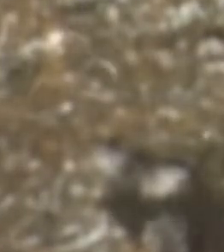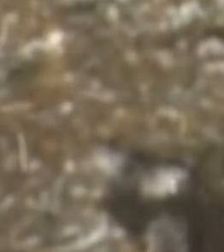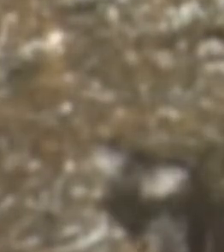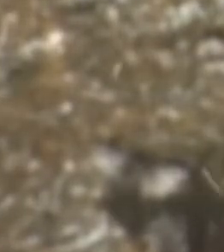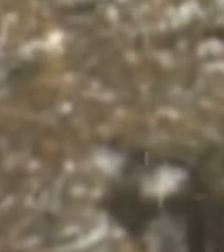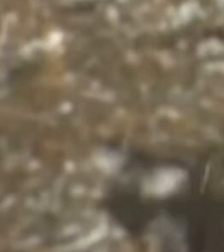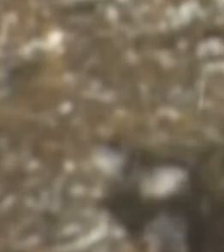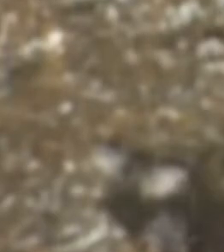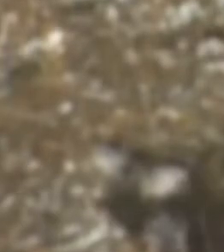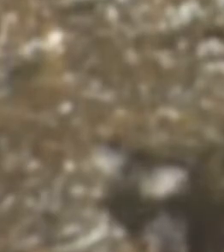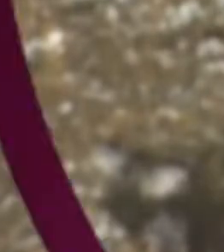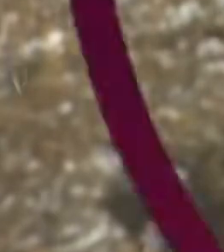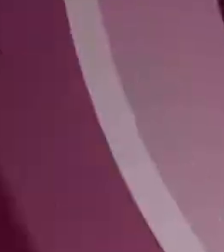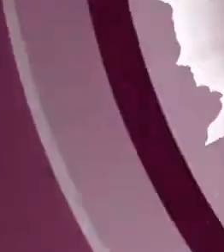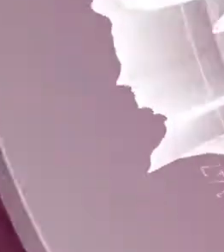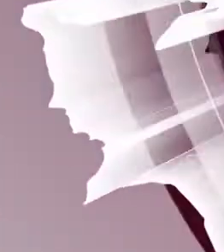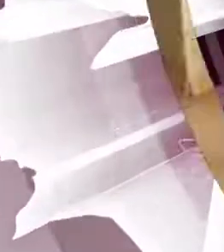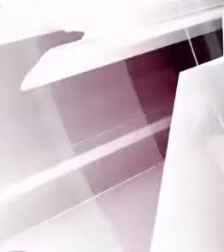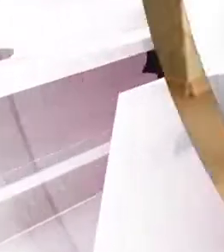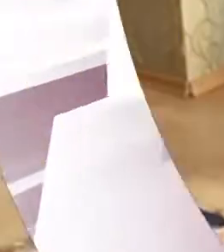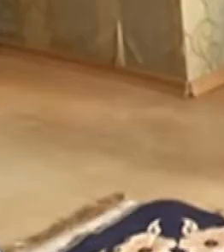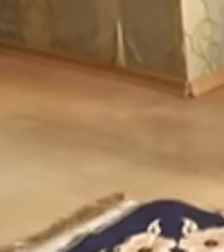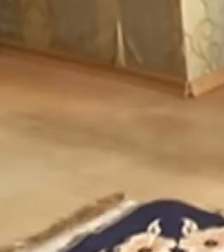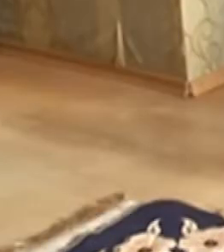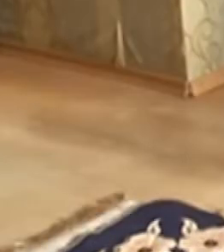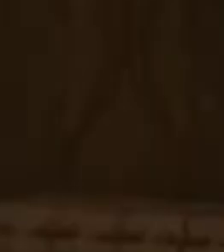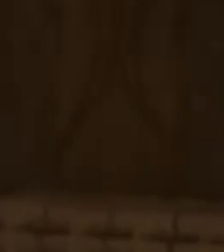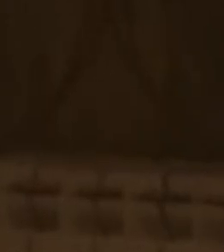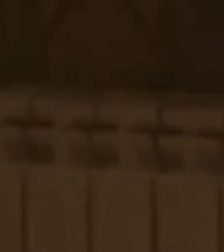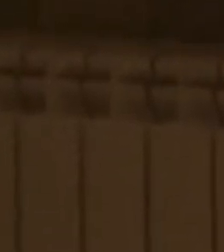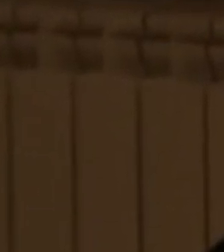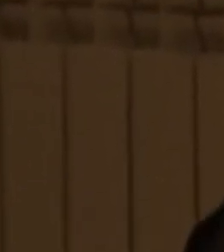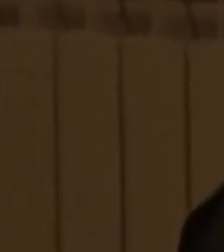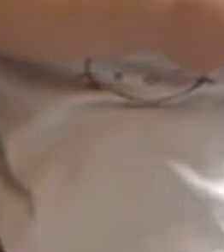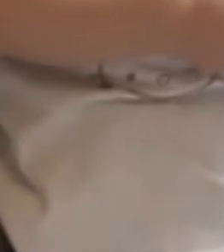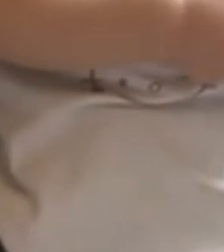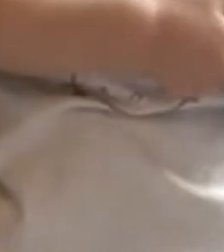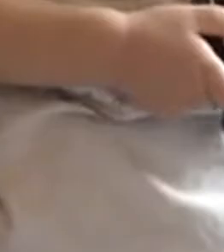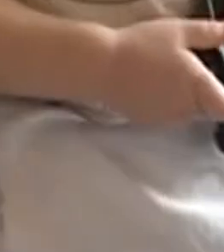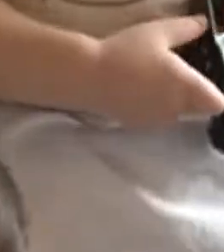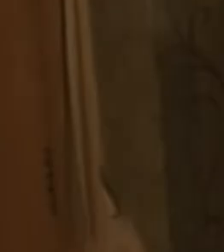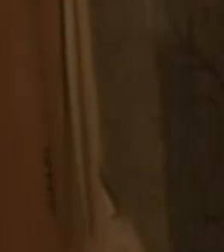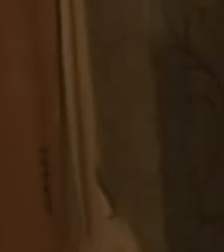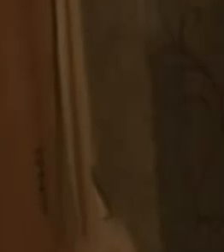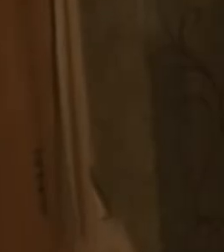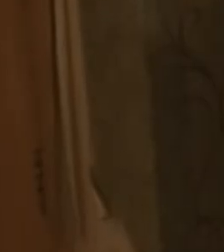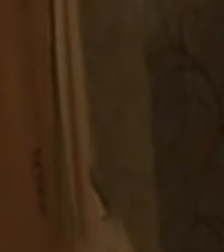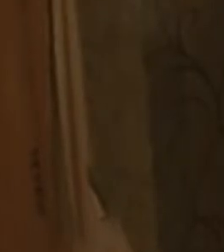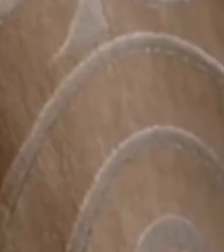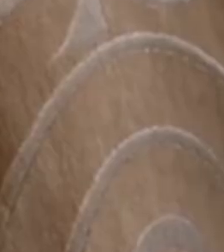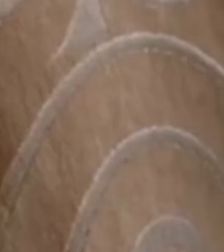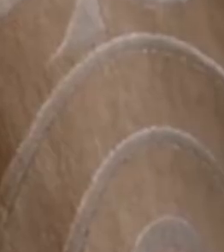и доставлены в управление полиции. Мир не без добрых людей. Алматинский депутат купил 5-летнему мальчику аппарат